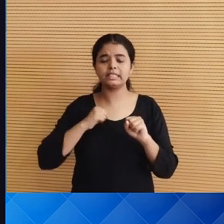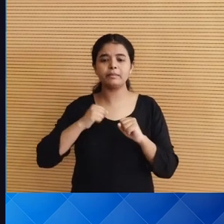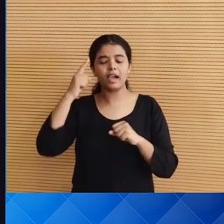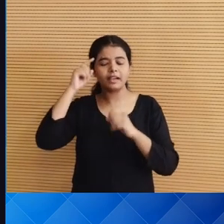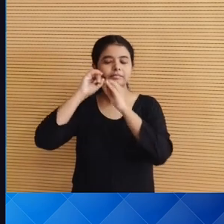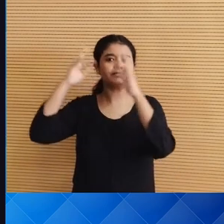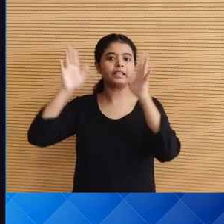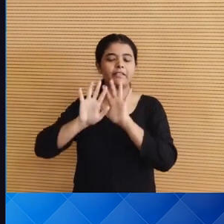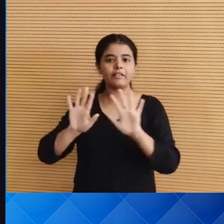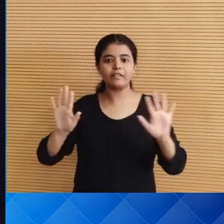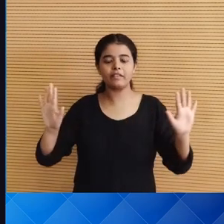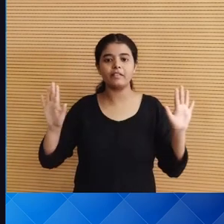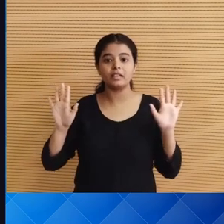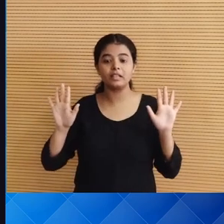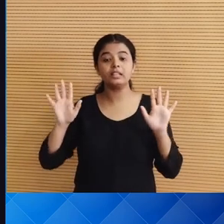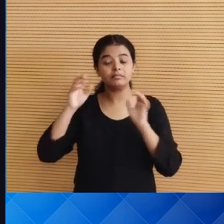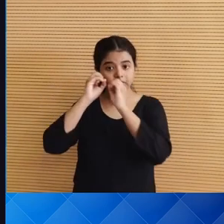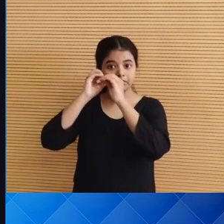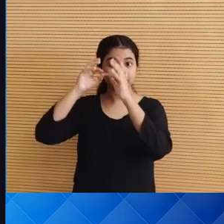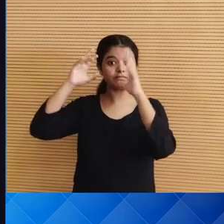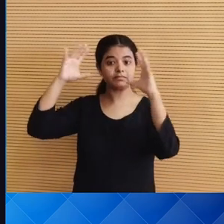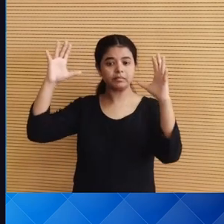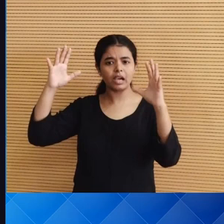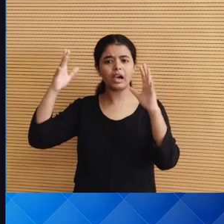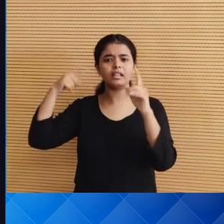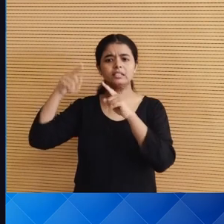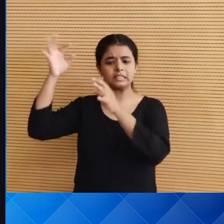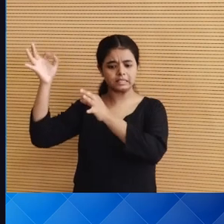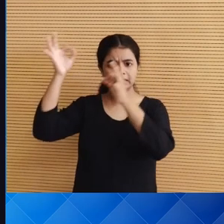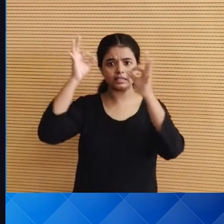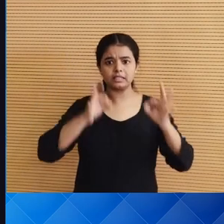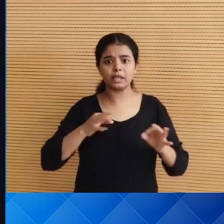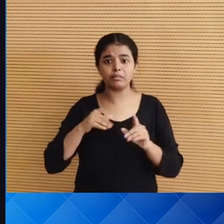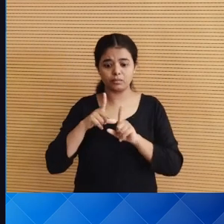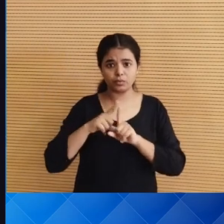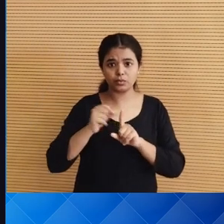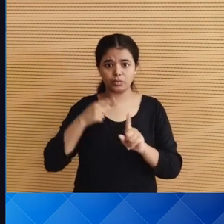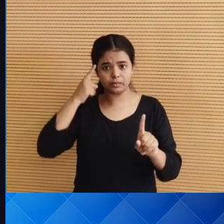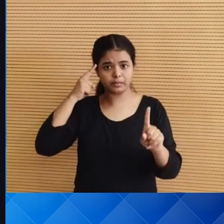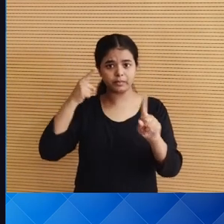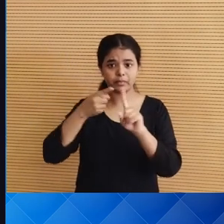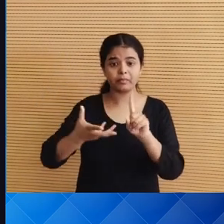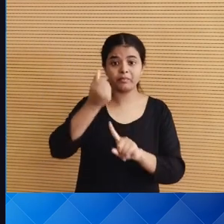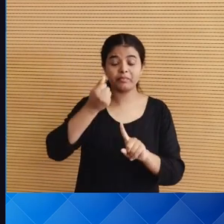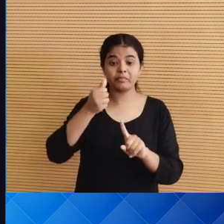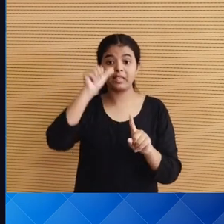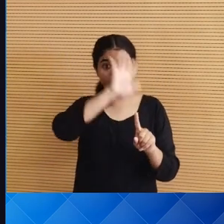संजो के रखता है, और इस सपने को साकार करने की दिशा में भारत सरकार